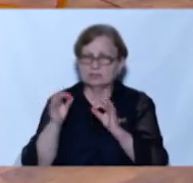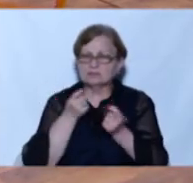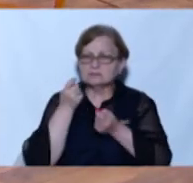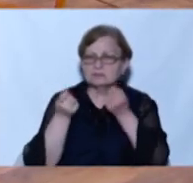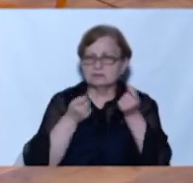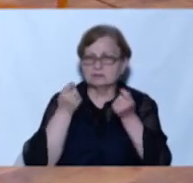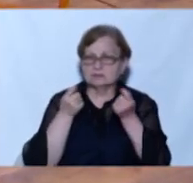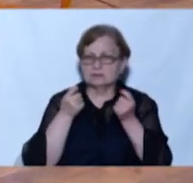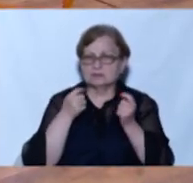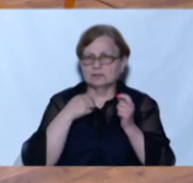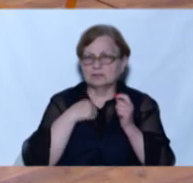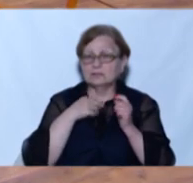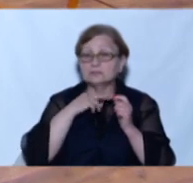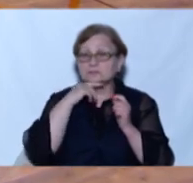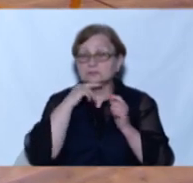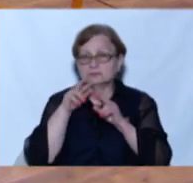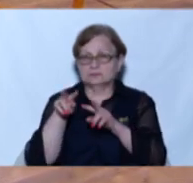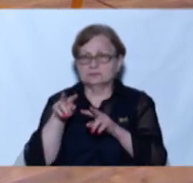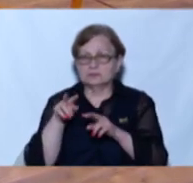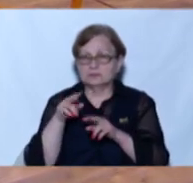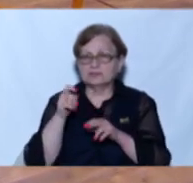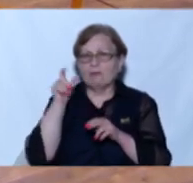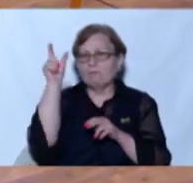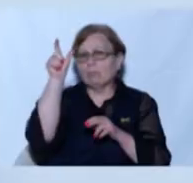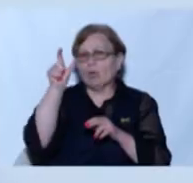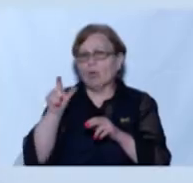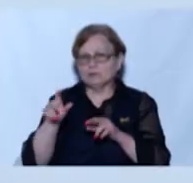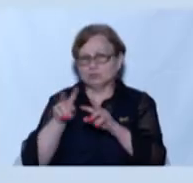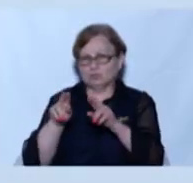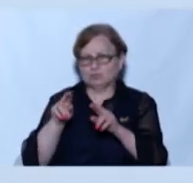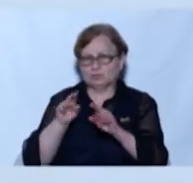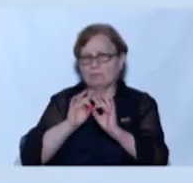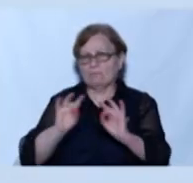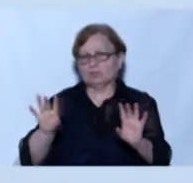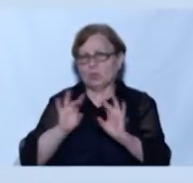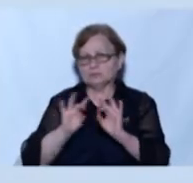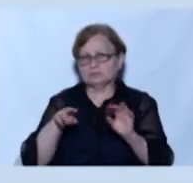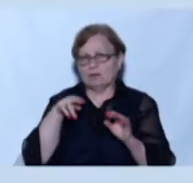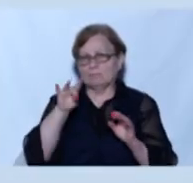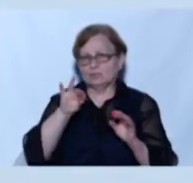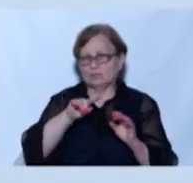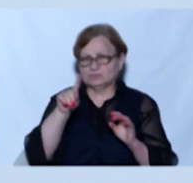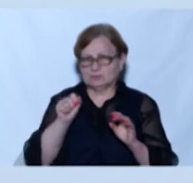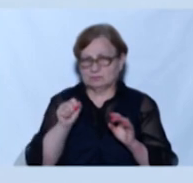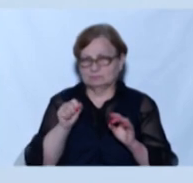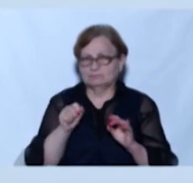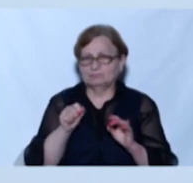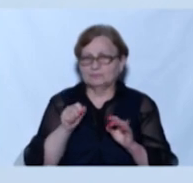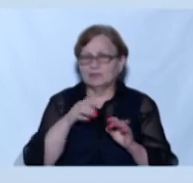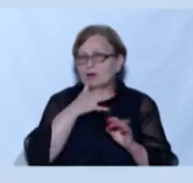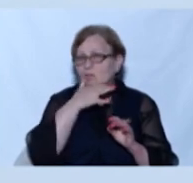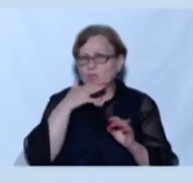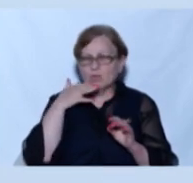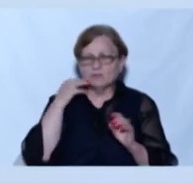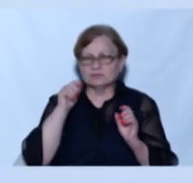დეტალებზე და ნიუანსებზე აქცენტირება და პოეტური პროზა. ეხლა თითოეულ მათგანზე უამრავი